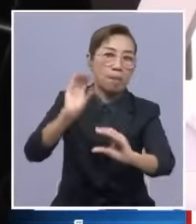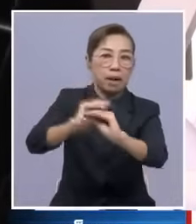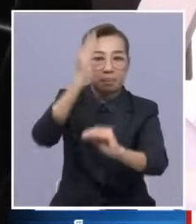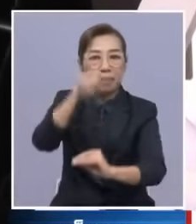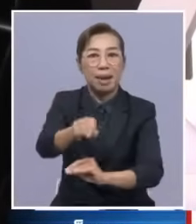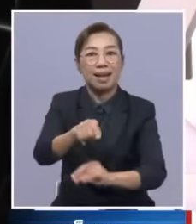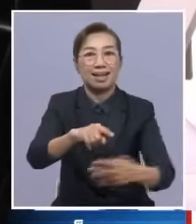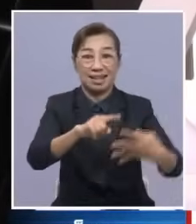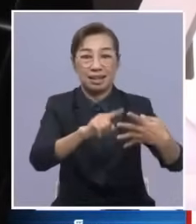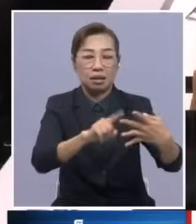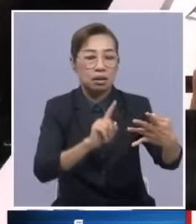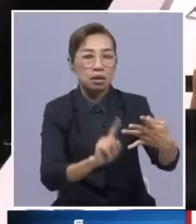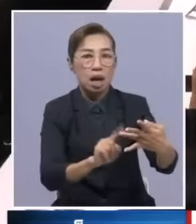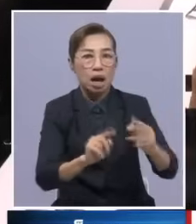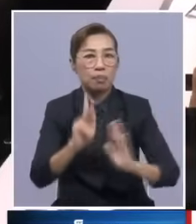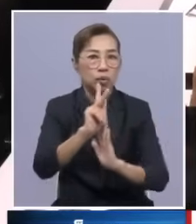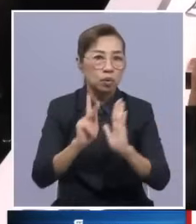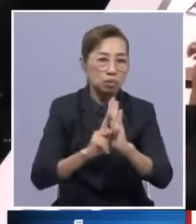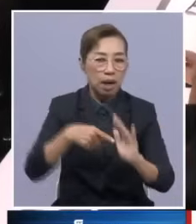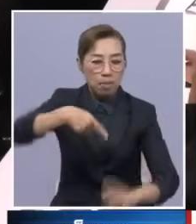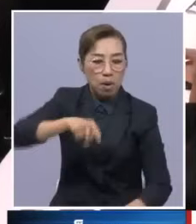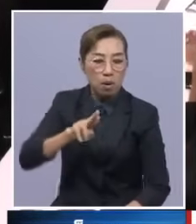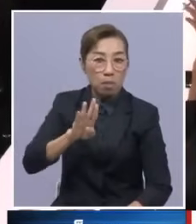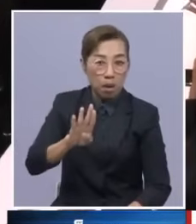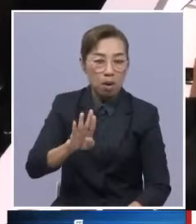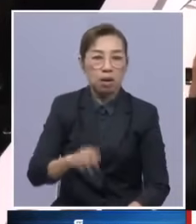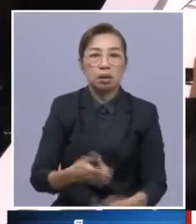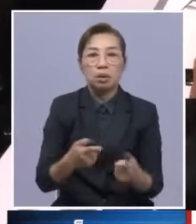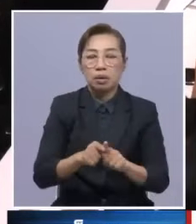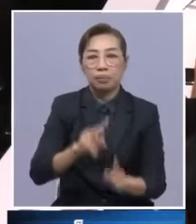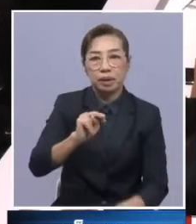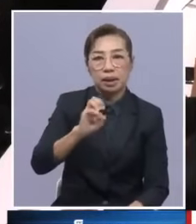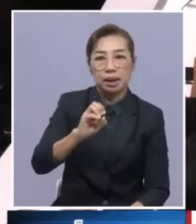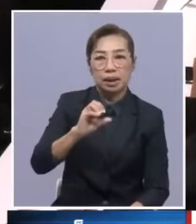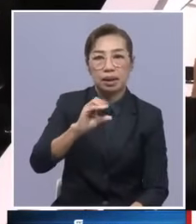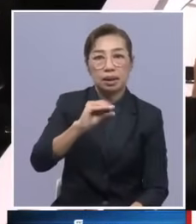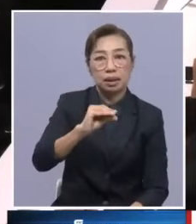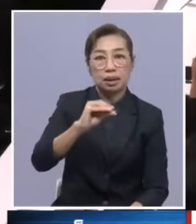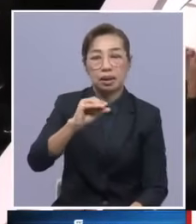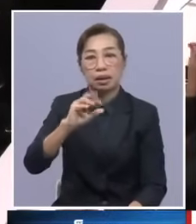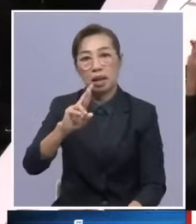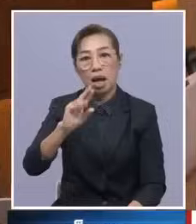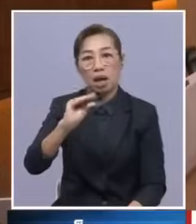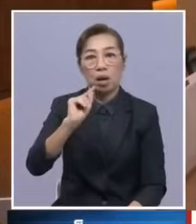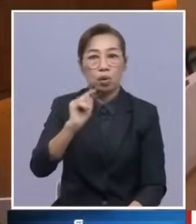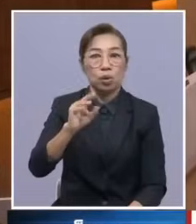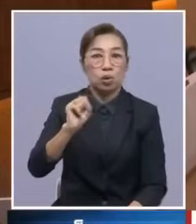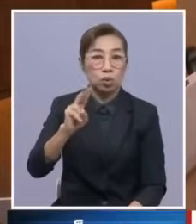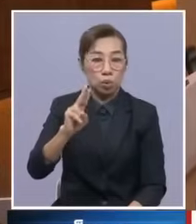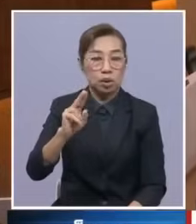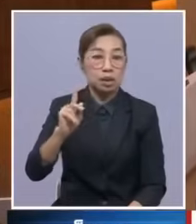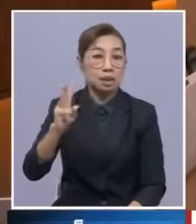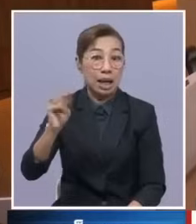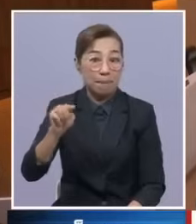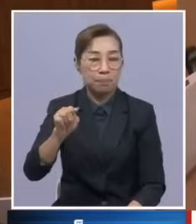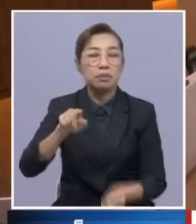กรรม โอ้เรื่องใหญ่เหมือนกัน โอ้โหเพื่อไทยจะเอายังไงรัฐบาลจะเอายังไงนะฮะปัจจุบันเนี่ยมีร่างที่รอบรรจุวาระการประชุมอยู่แล้ว